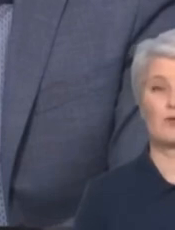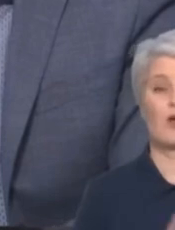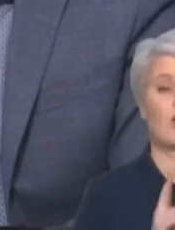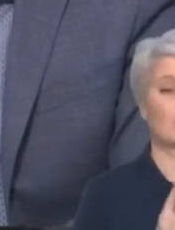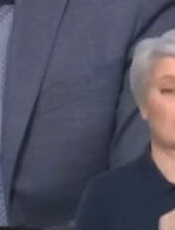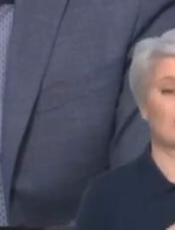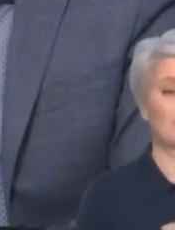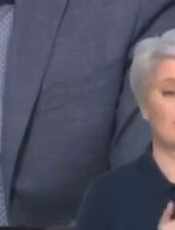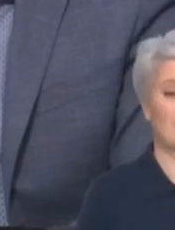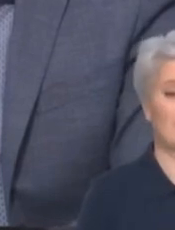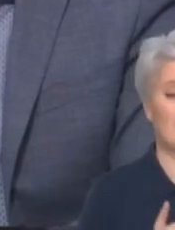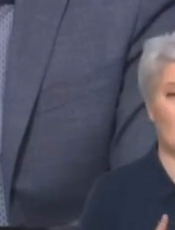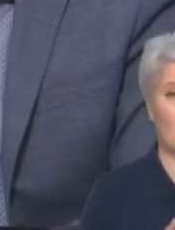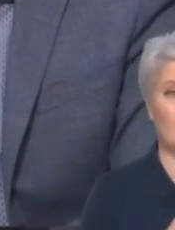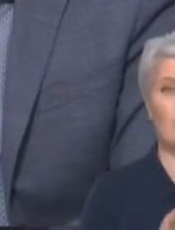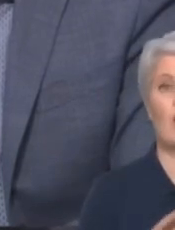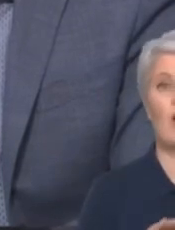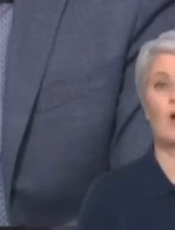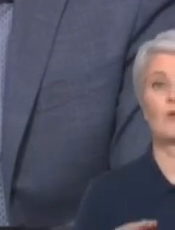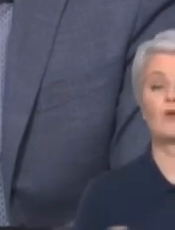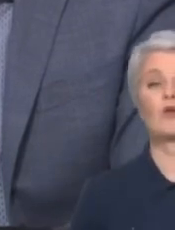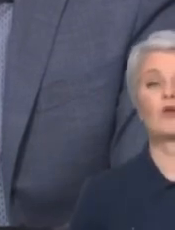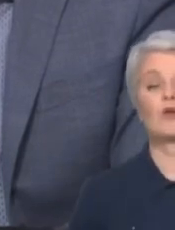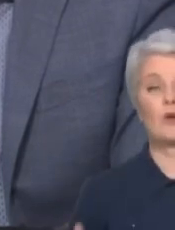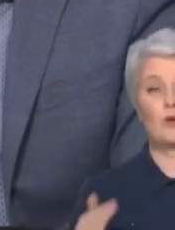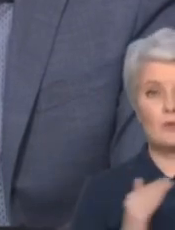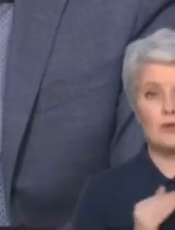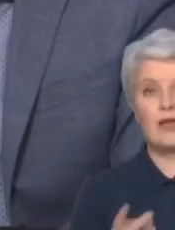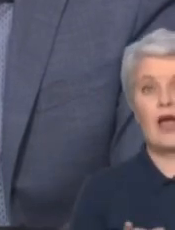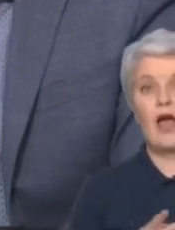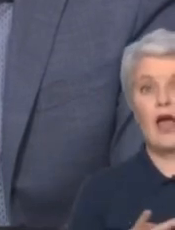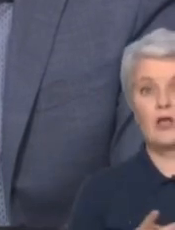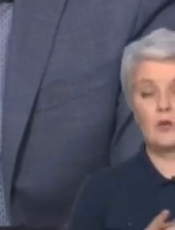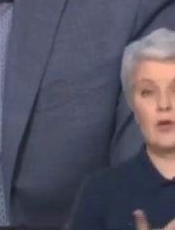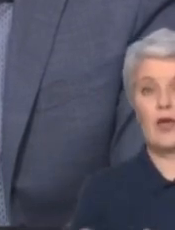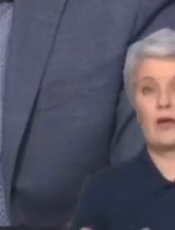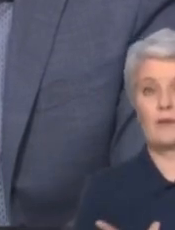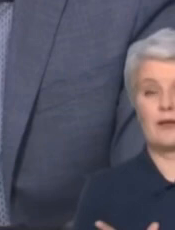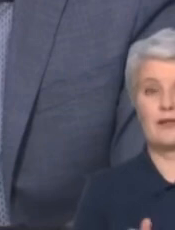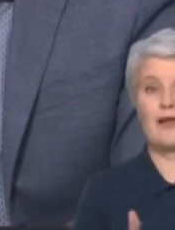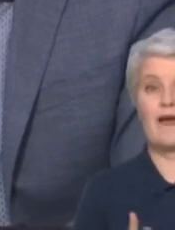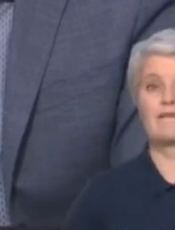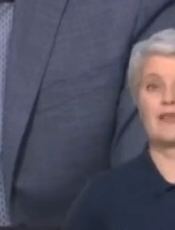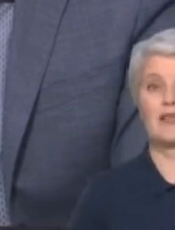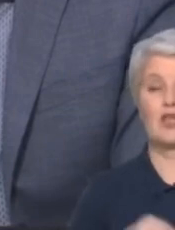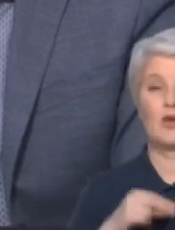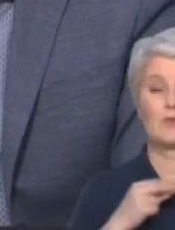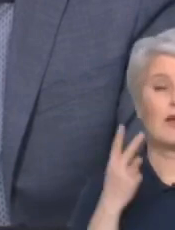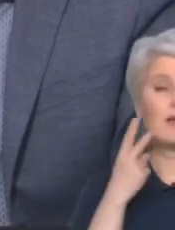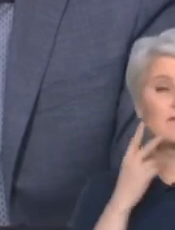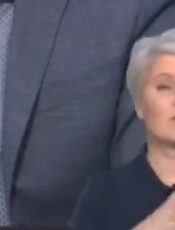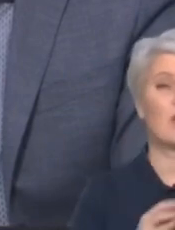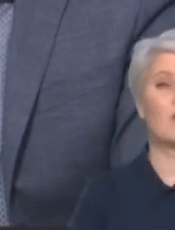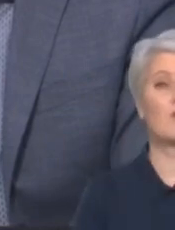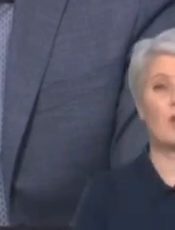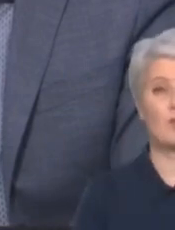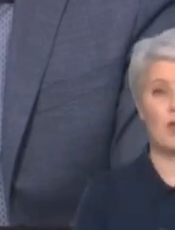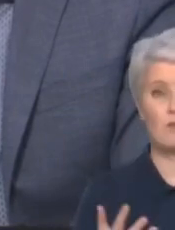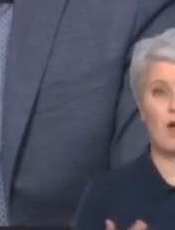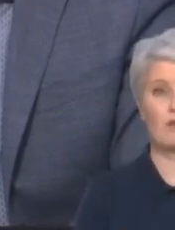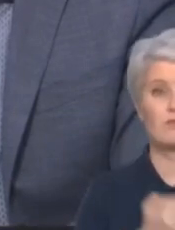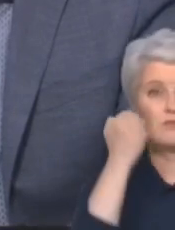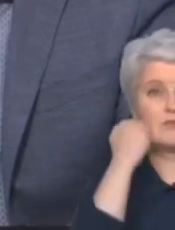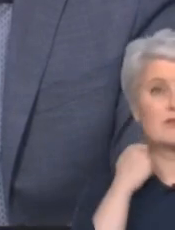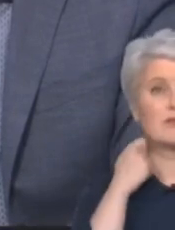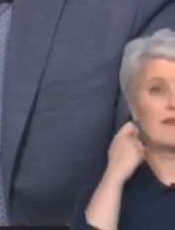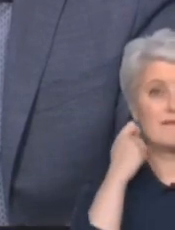виховує дітей або просто облаштовує домашній затишок, а другий партнер в родині працює. І це завжди була проблема при досягненні